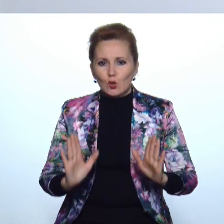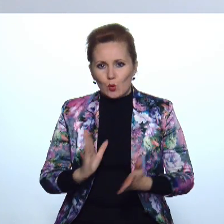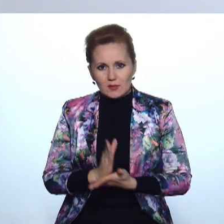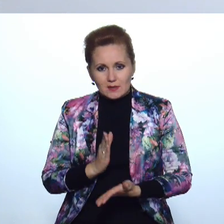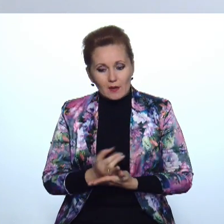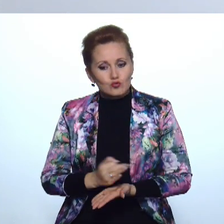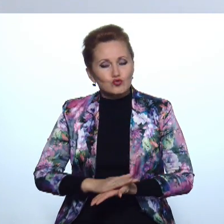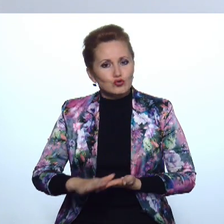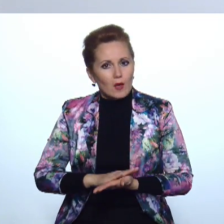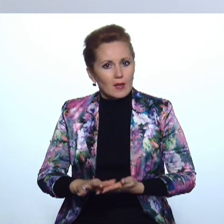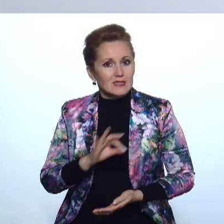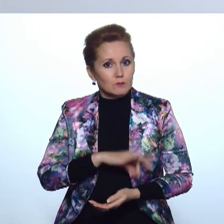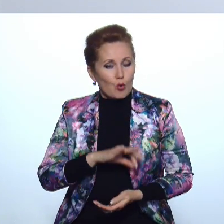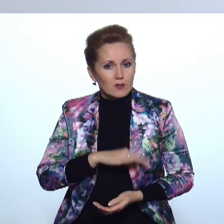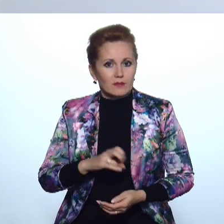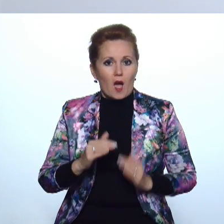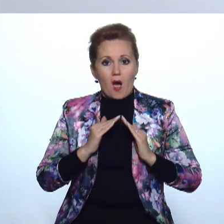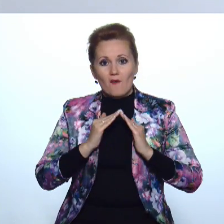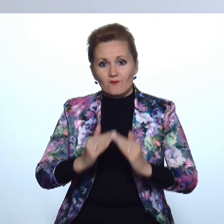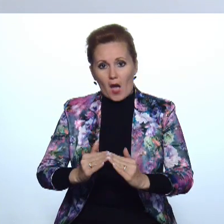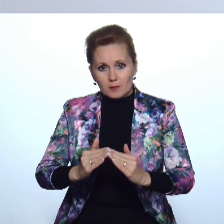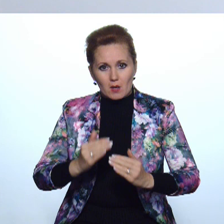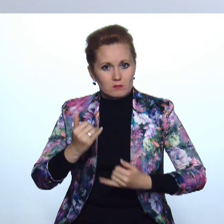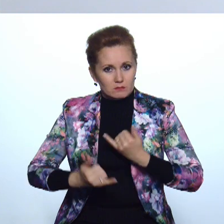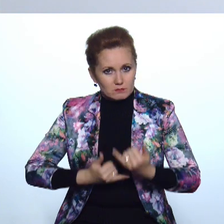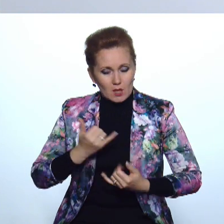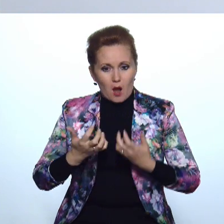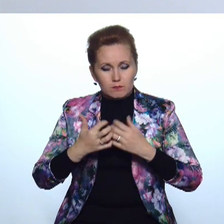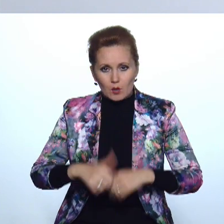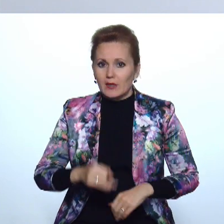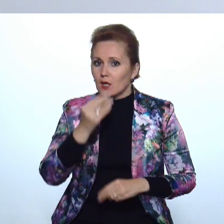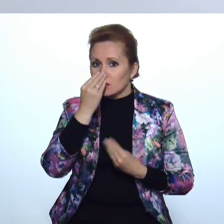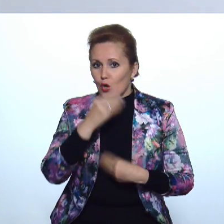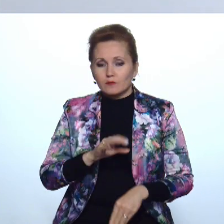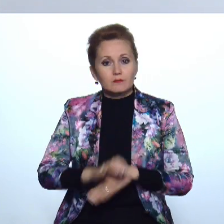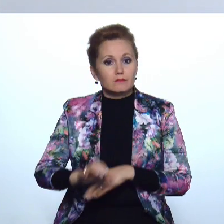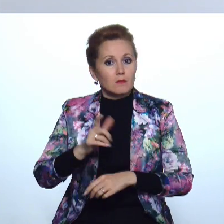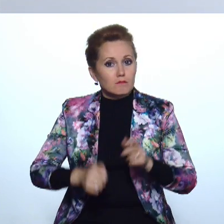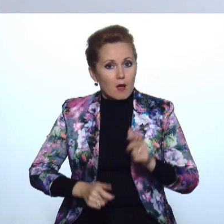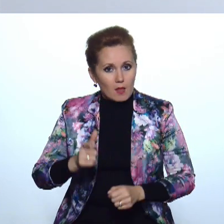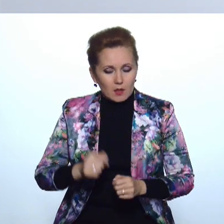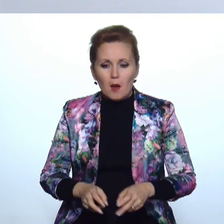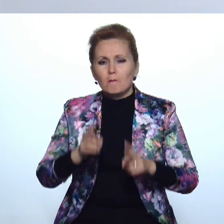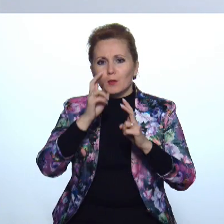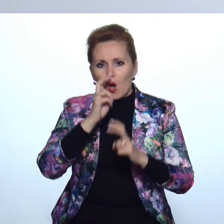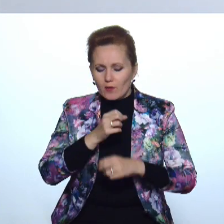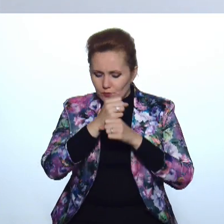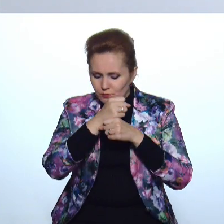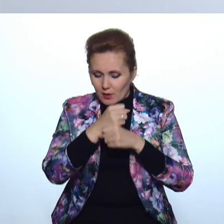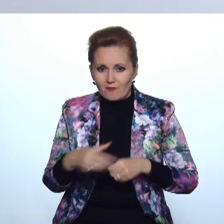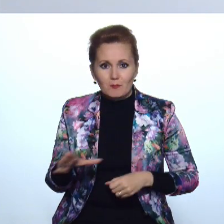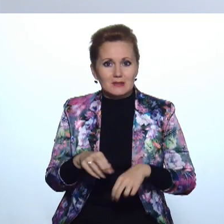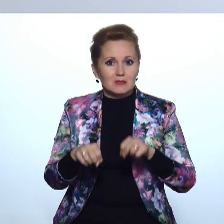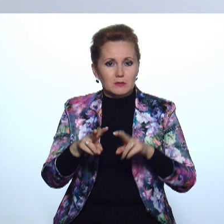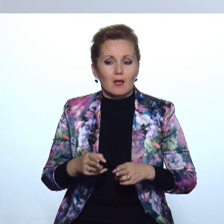и чистота используемого на ферме оборудования, но и качество производимого сырья на выходе. На проверку вместе со